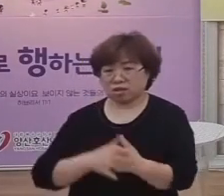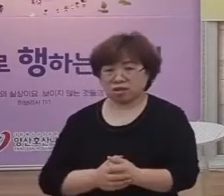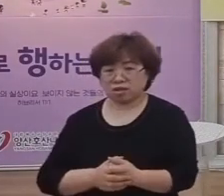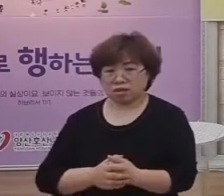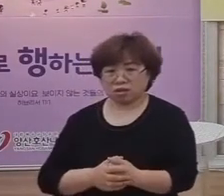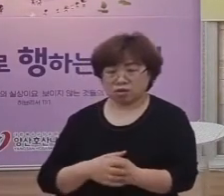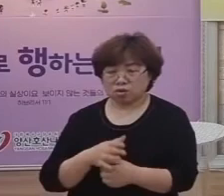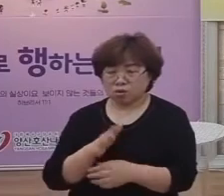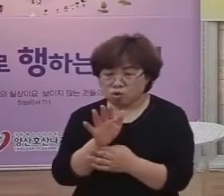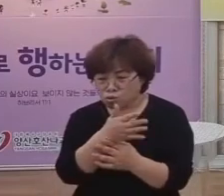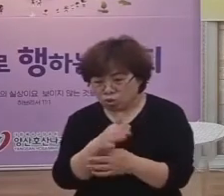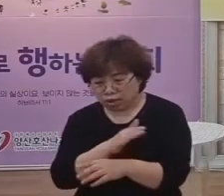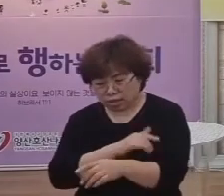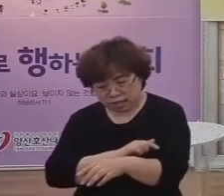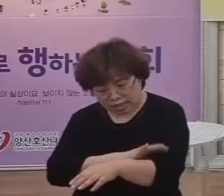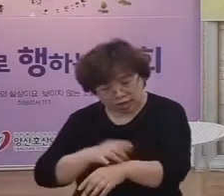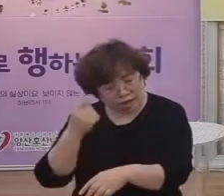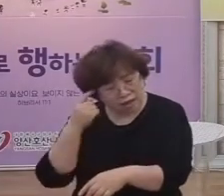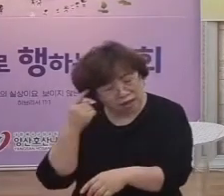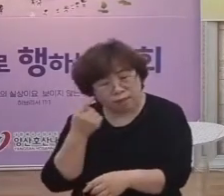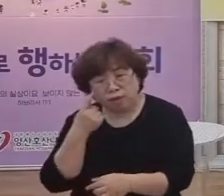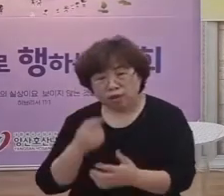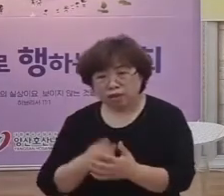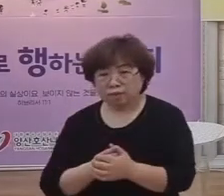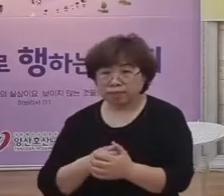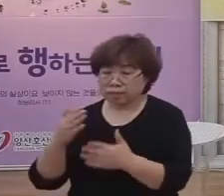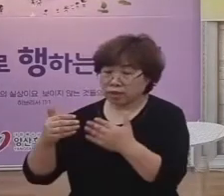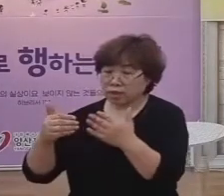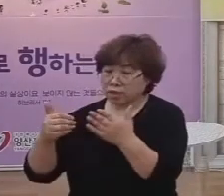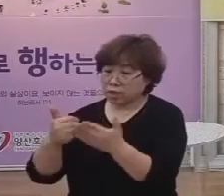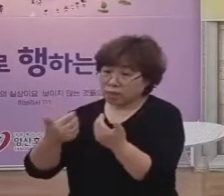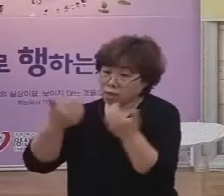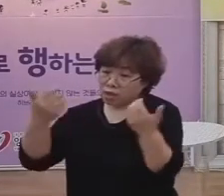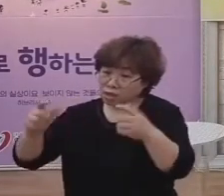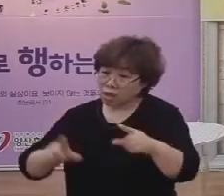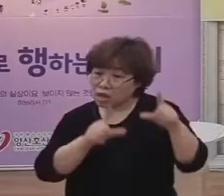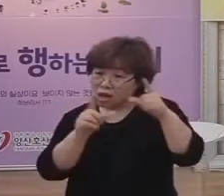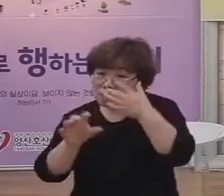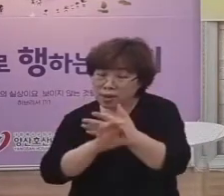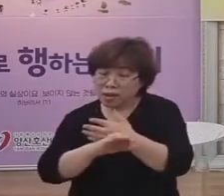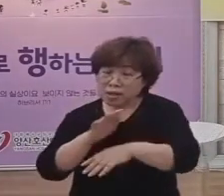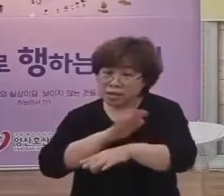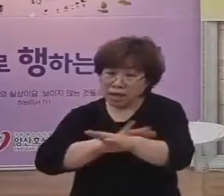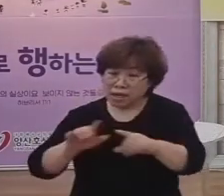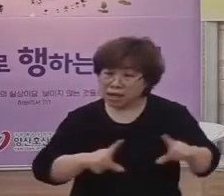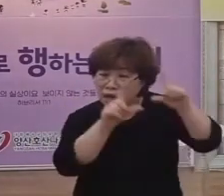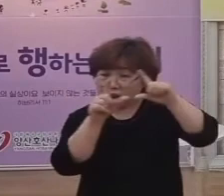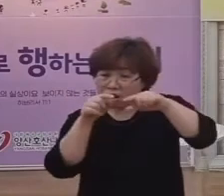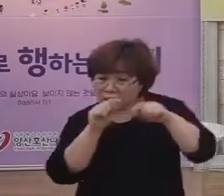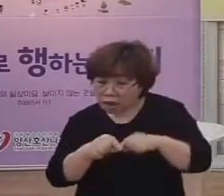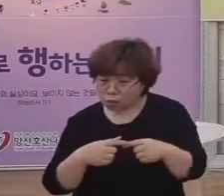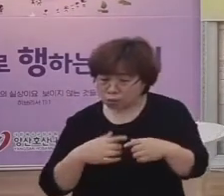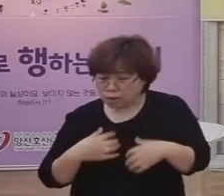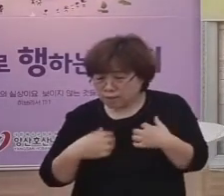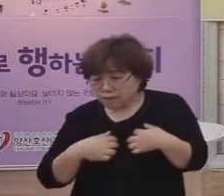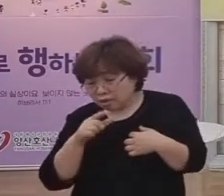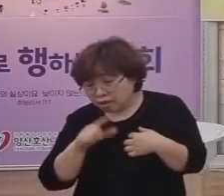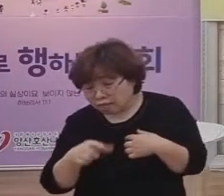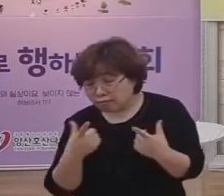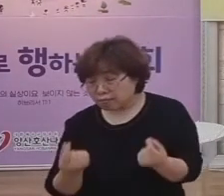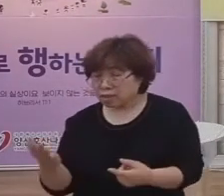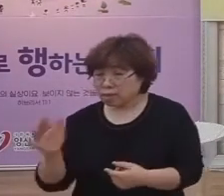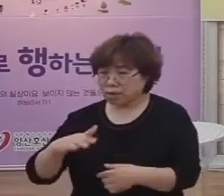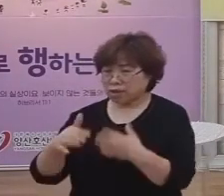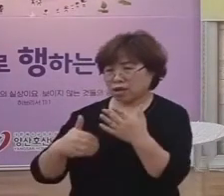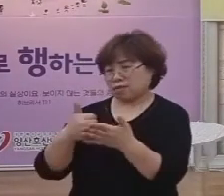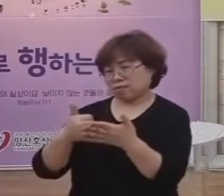생각하세요. 하나님 떠나서 살면 잘 살고 재밌고 행복할 것 같지만 하나님의 자녀에게는 해당